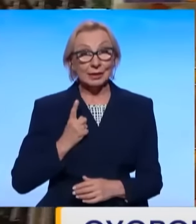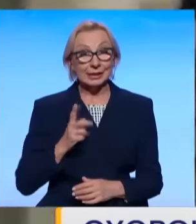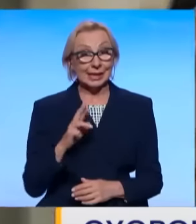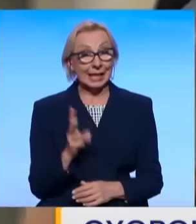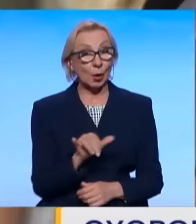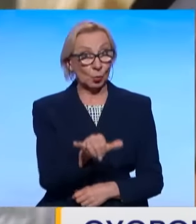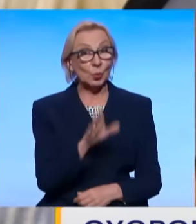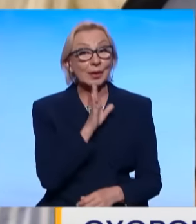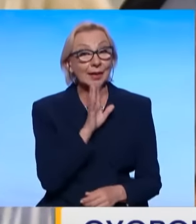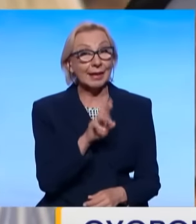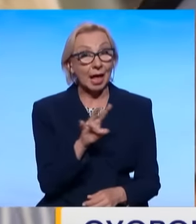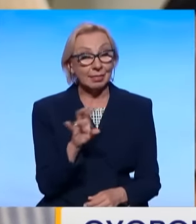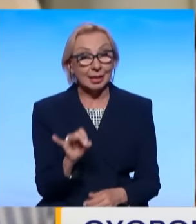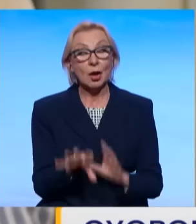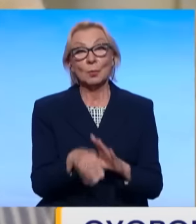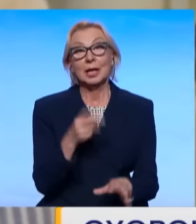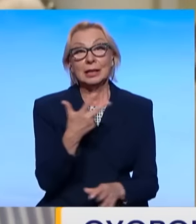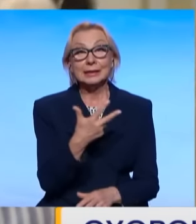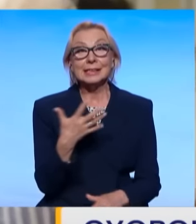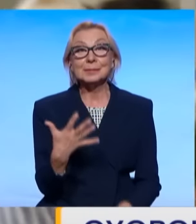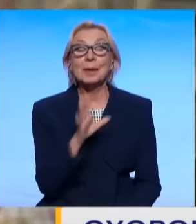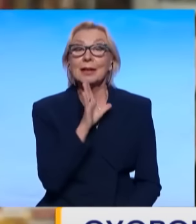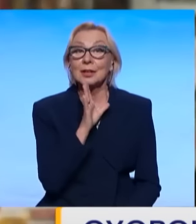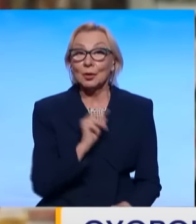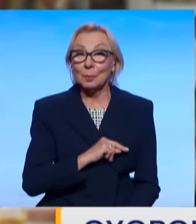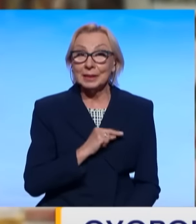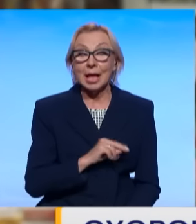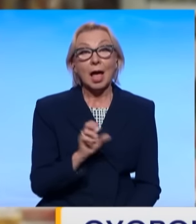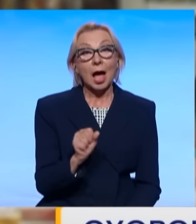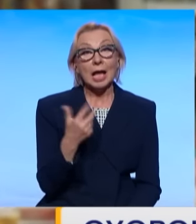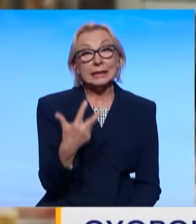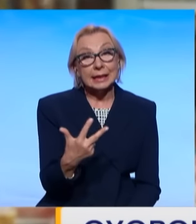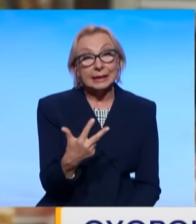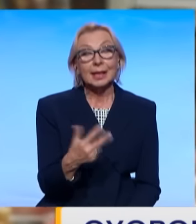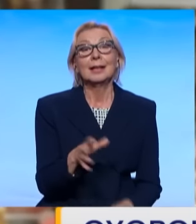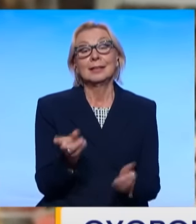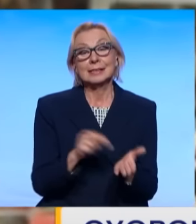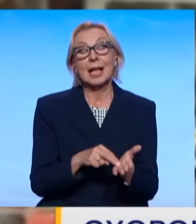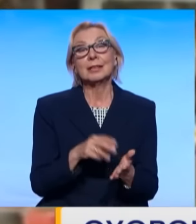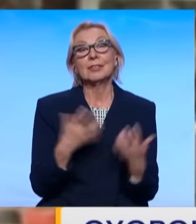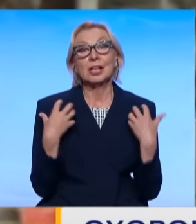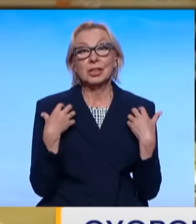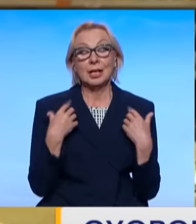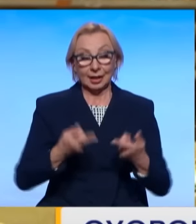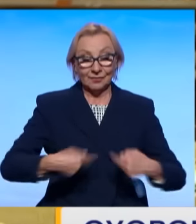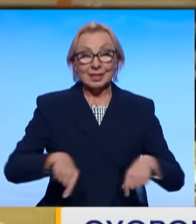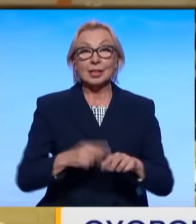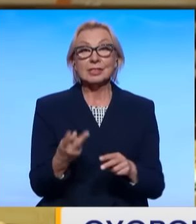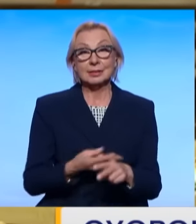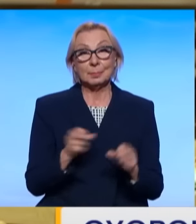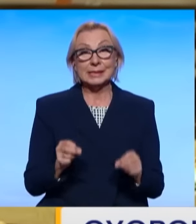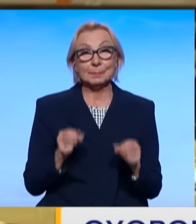у Яни, для себе обрали 35 робітниць. А 3 жінки стали начальницями відділів безпеки. Також